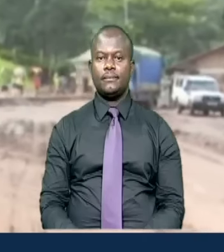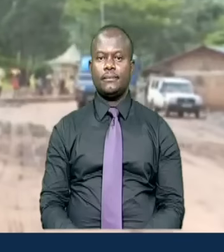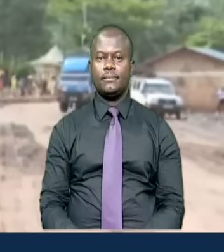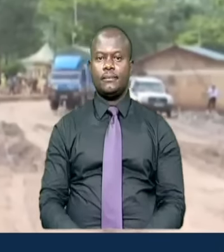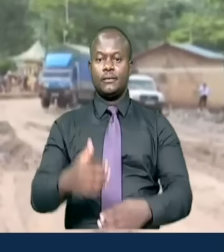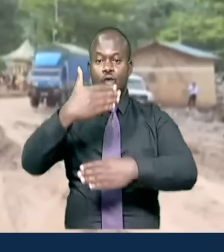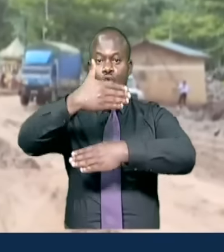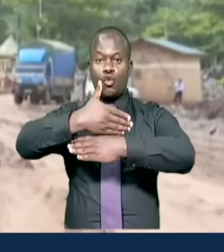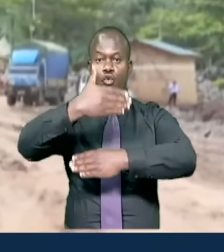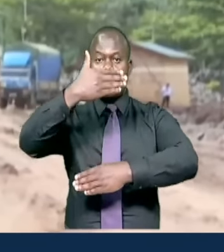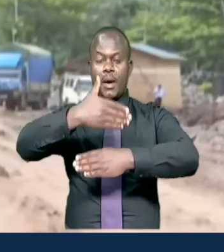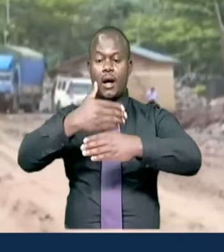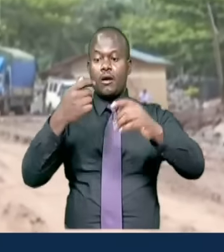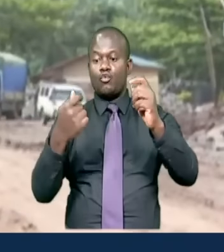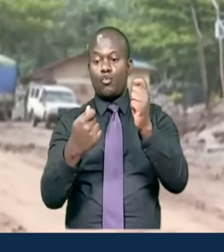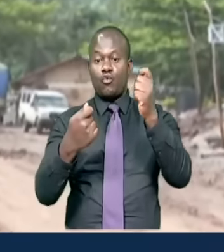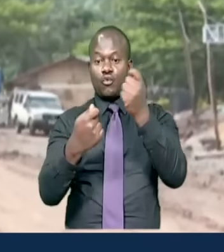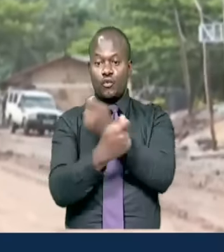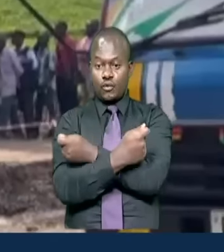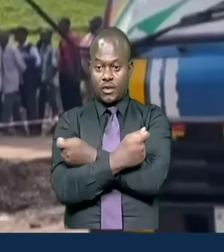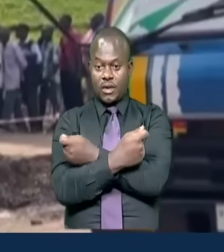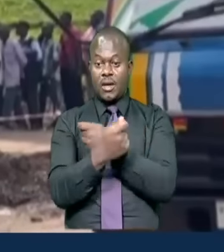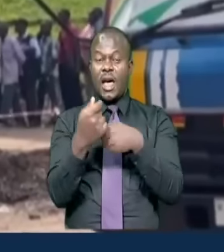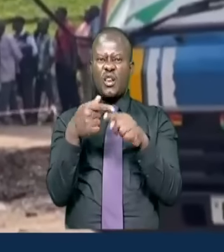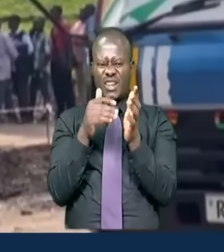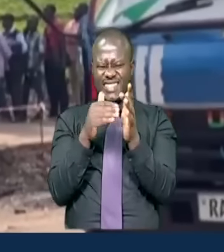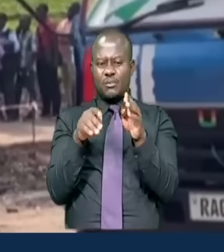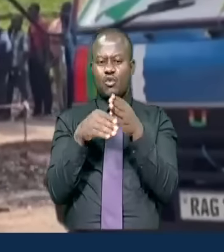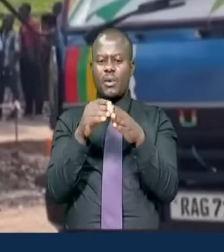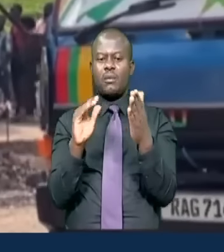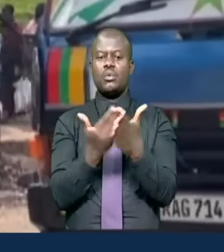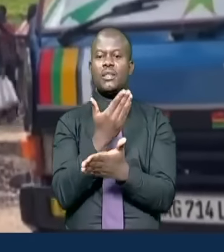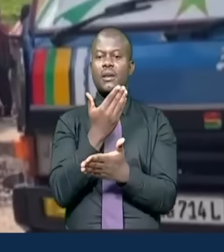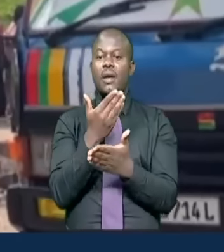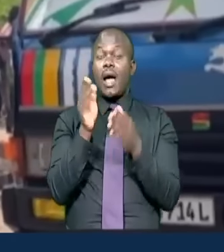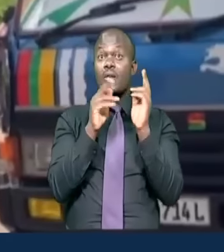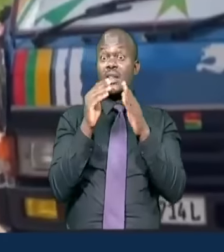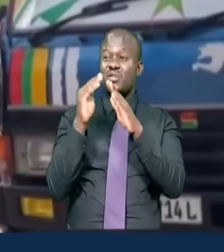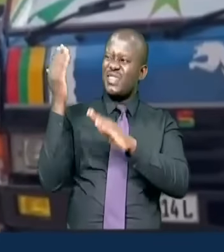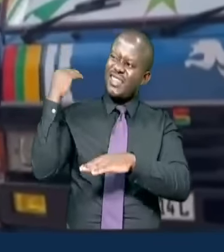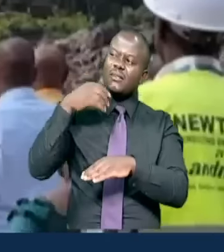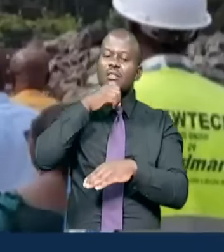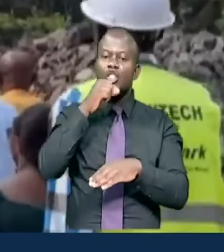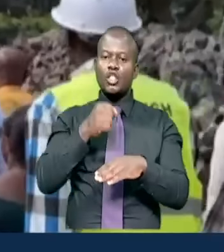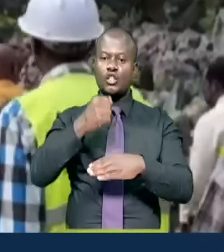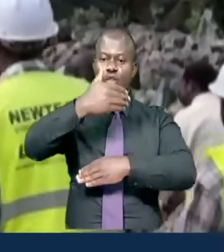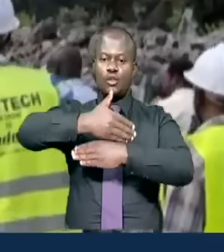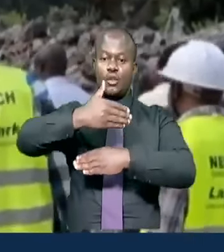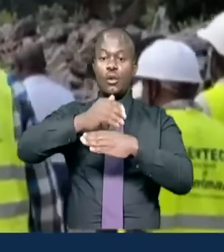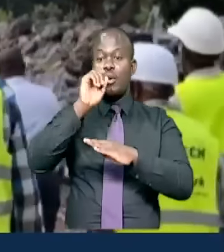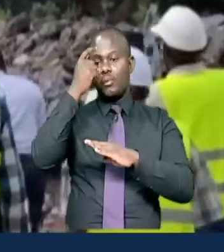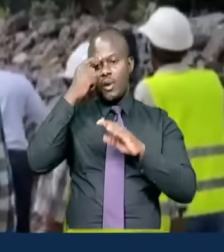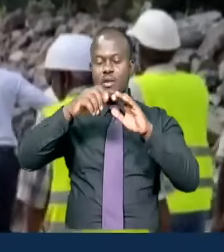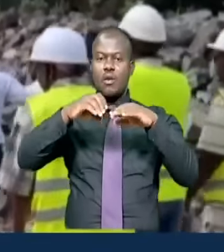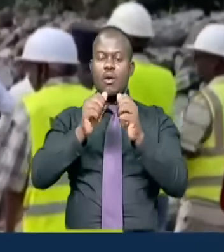uyu mupaka nukuvugurura ariko urasa nuri kubakwa bundi bushya ahasanzwe hari inyubako zawo za kera zikuze ku rugabano rwa Repubulika